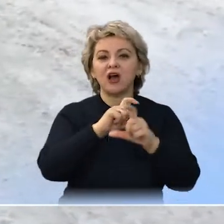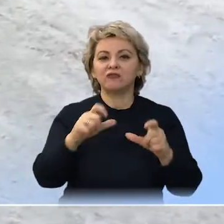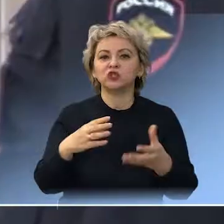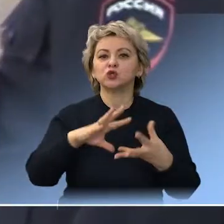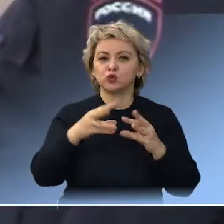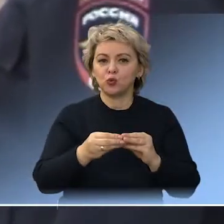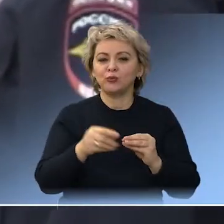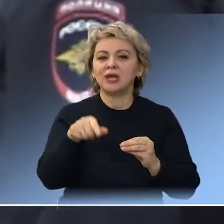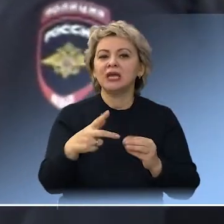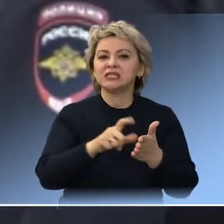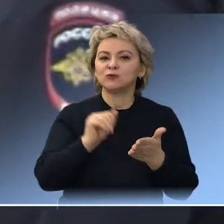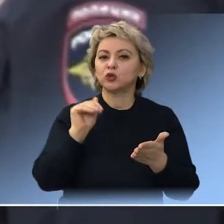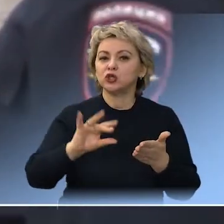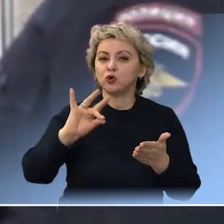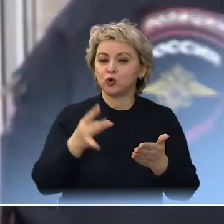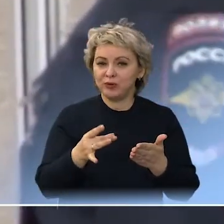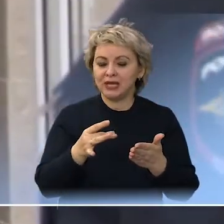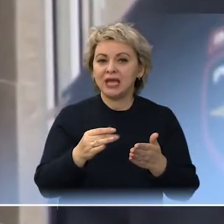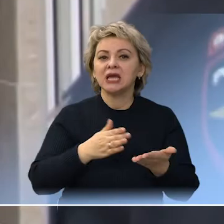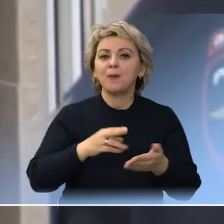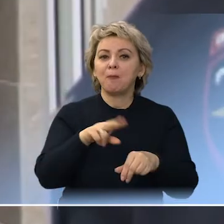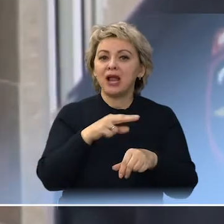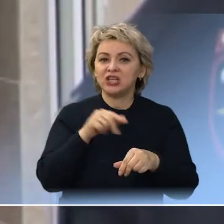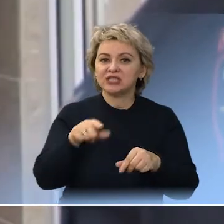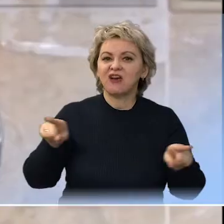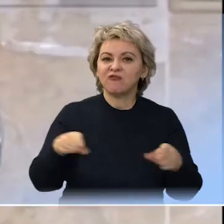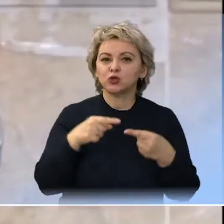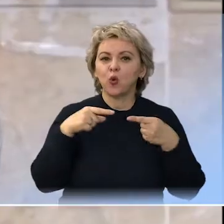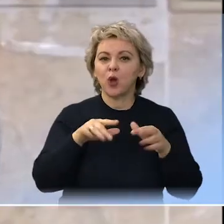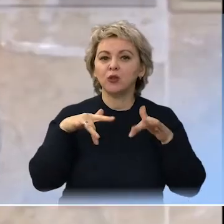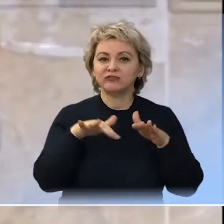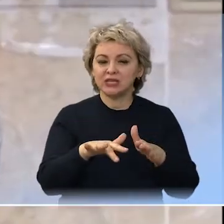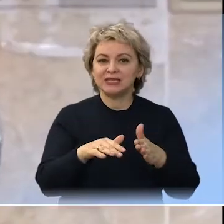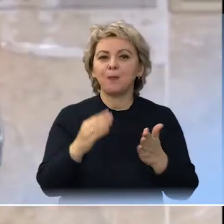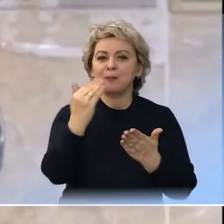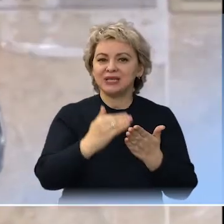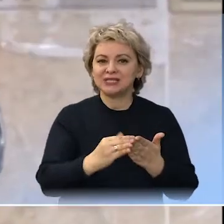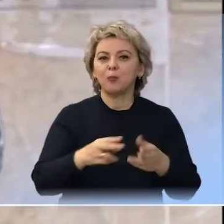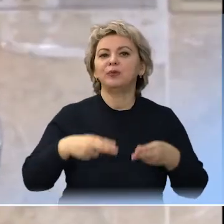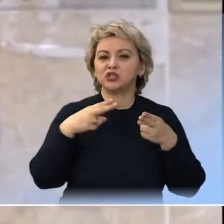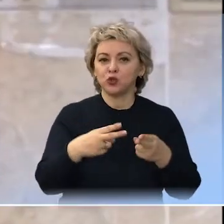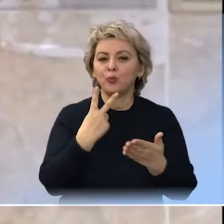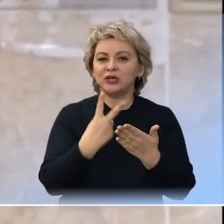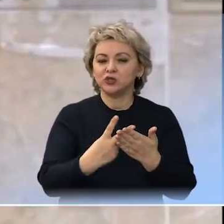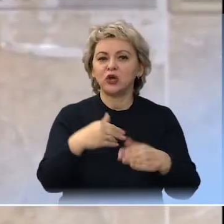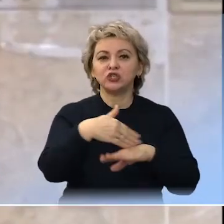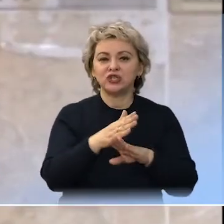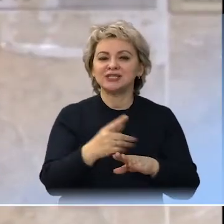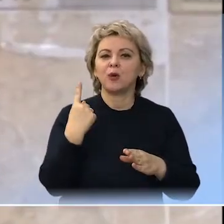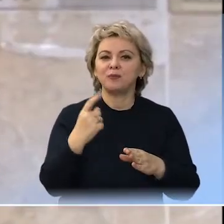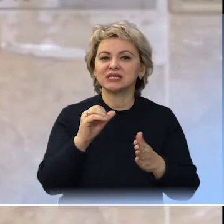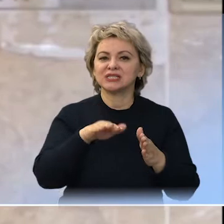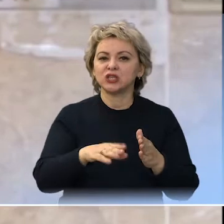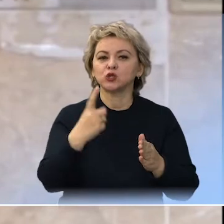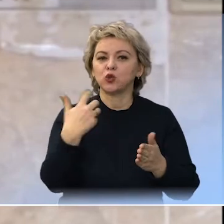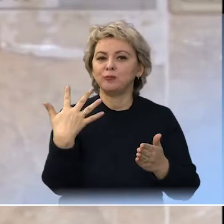в сумме более чем 700 тысяч рублей. Сотрудниками полиции возбуждено уголовное дело по признакам преступления, предусмотренного частью 1